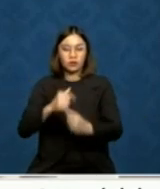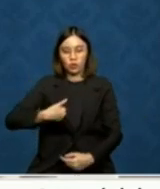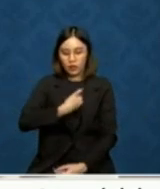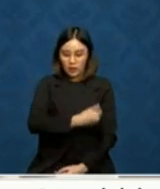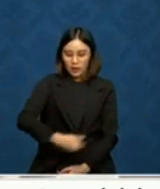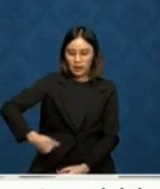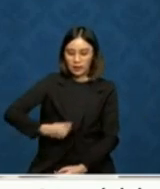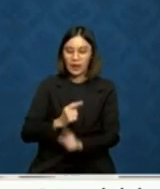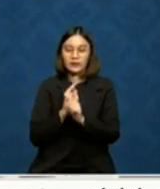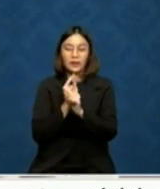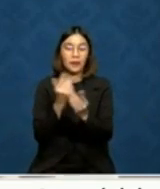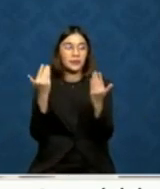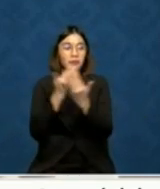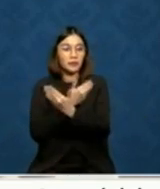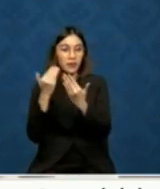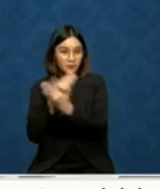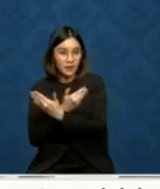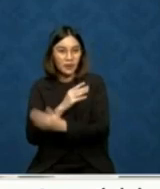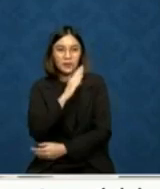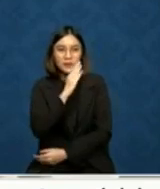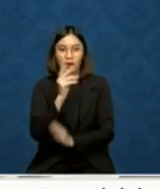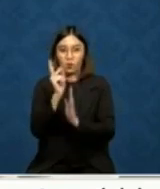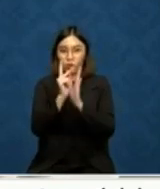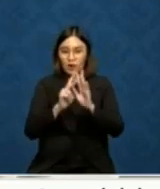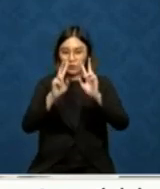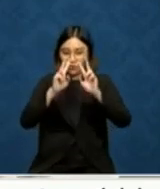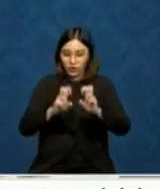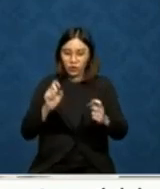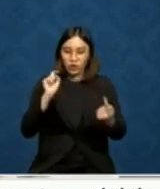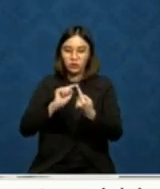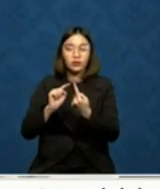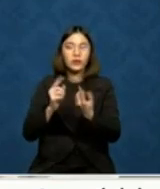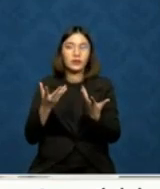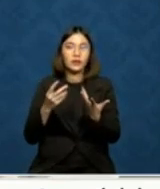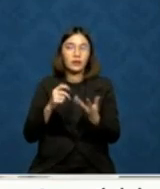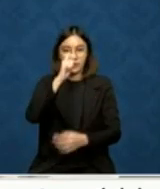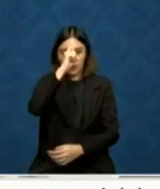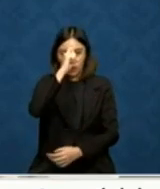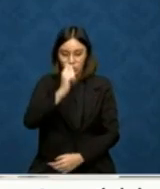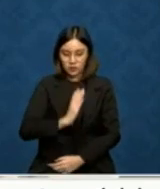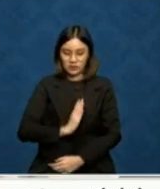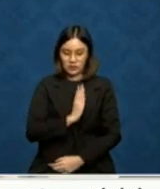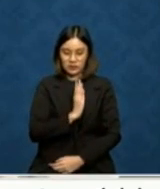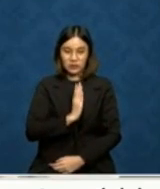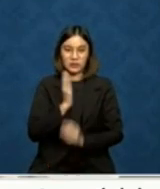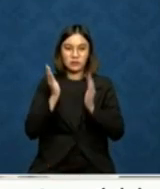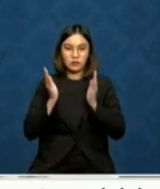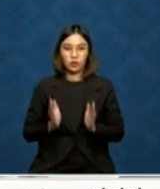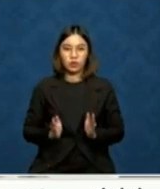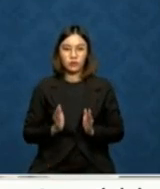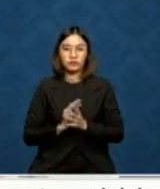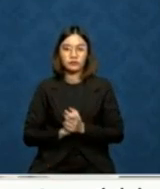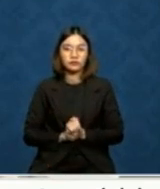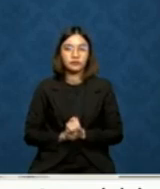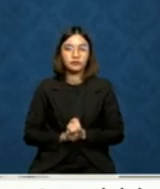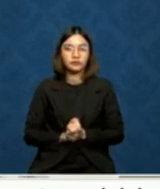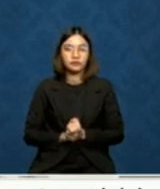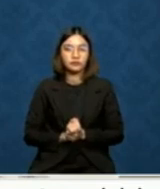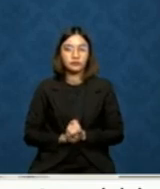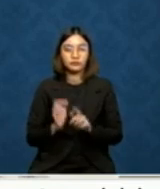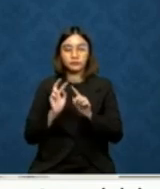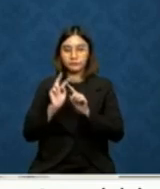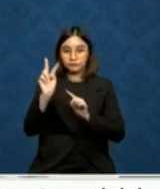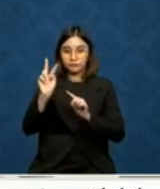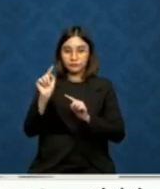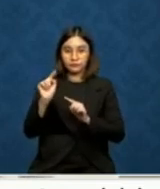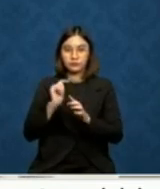ตามที่เขาเปลี่ยนแปลงไปและถ้ากฎหมายตีความไปถึงนั่นคือการเคารพศักดิ์ศรีความเป็นมนุษย์ค่ะประเด็นที่